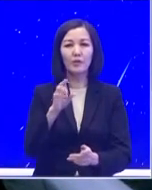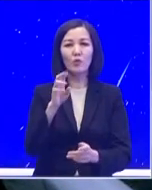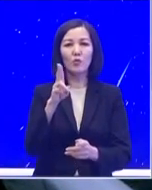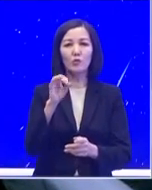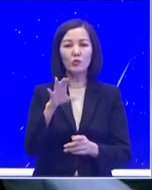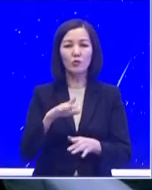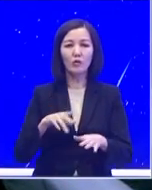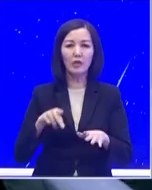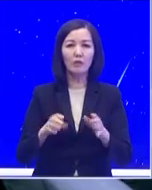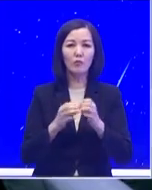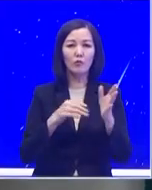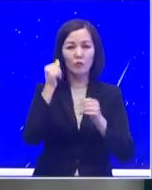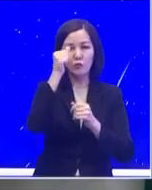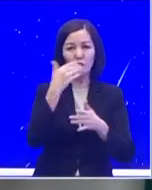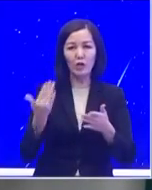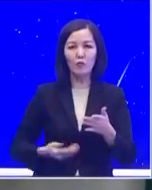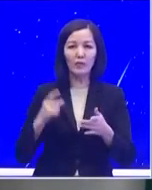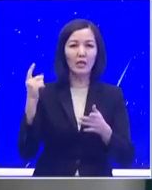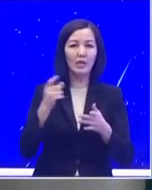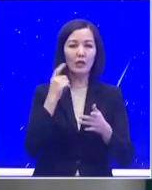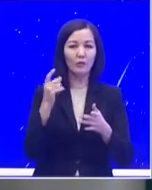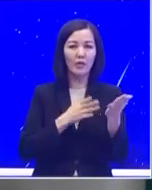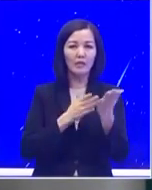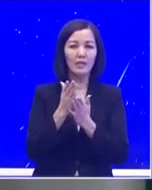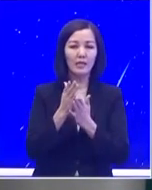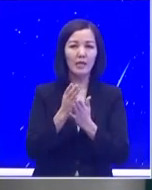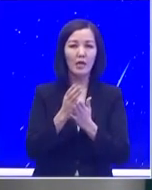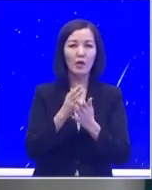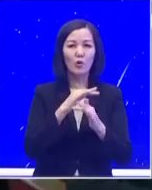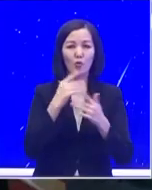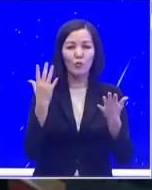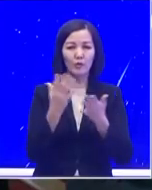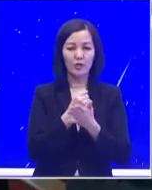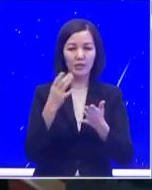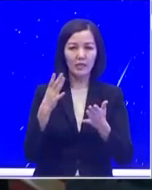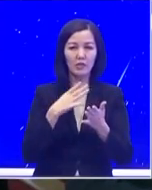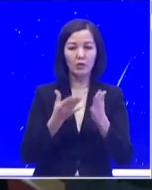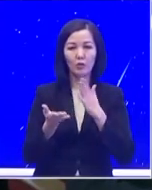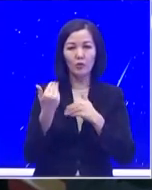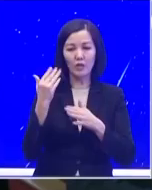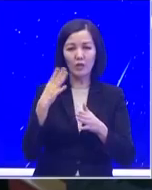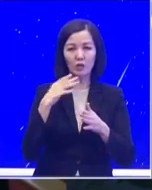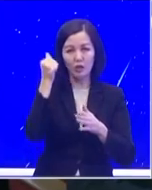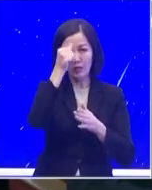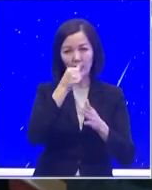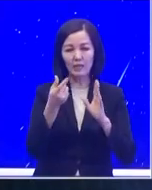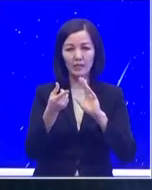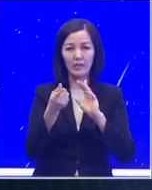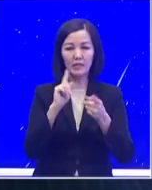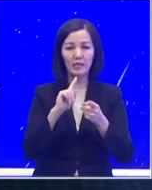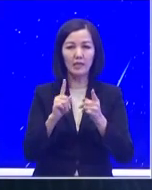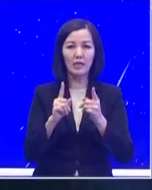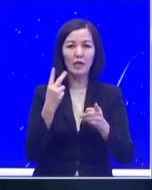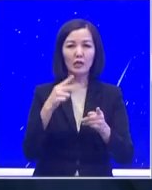Көксулықтардың 2019 жылы әлеуметтік экономикалық салалар бойынша жеткен жетістіктері көп. Мәселен, өткен жылғы есептік кездесуде көтерілген